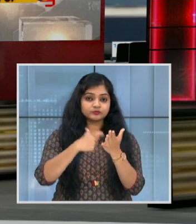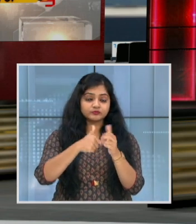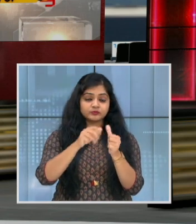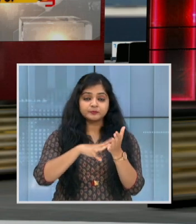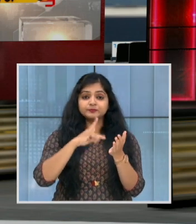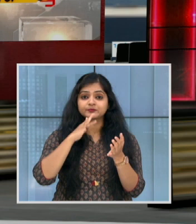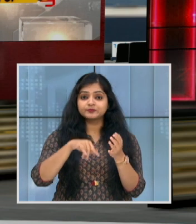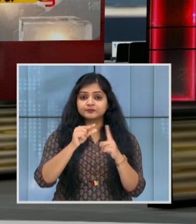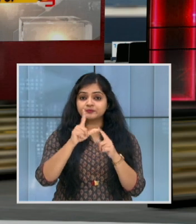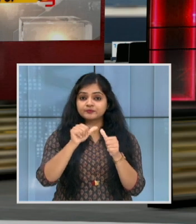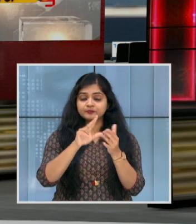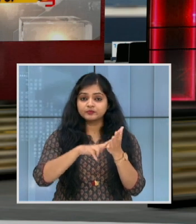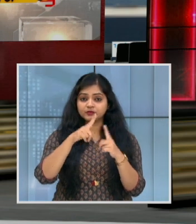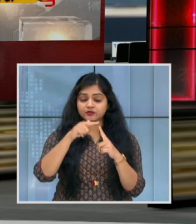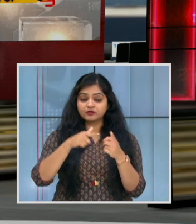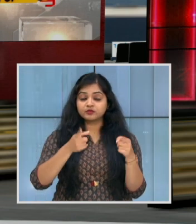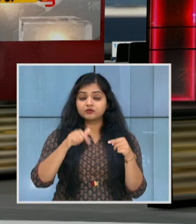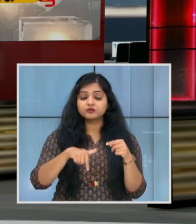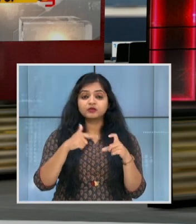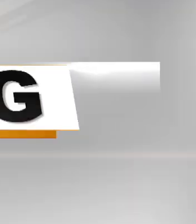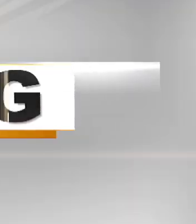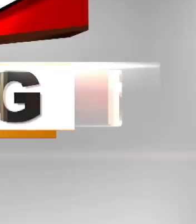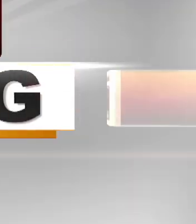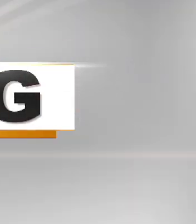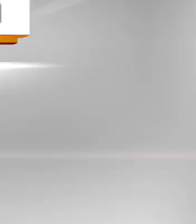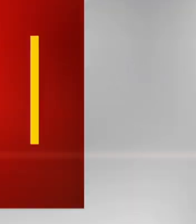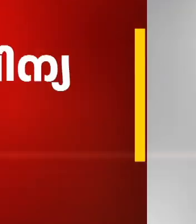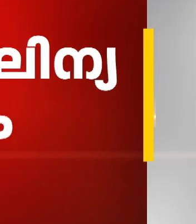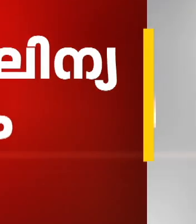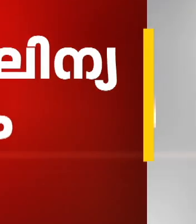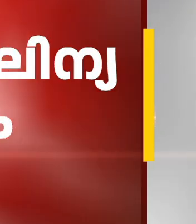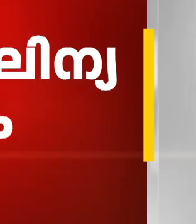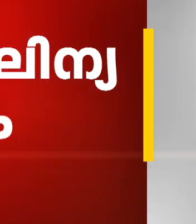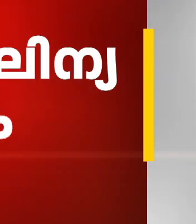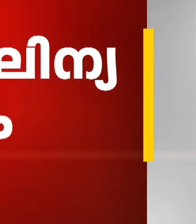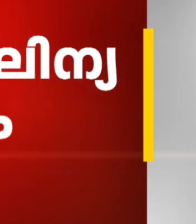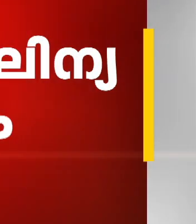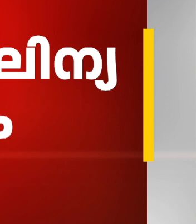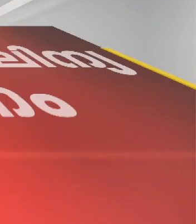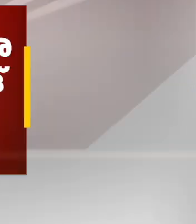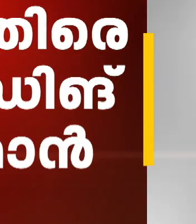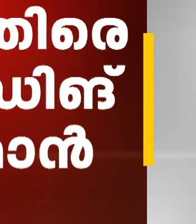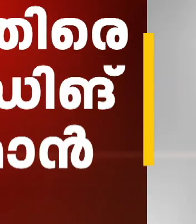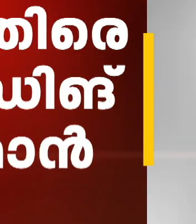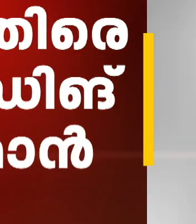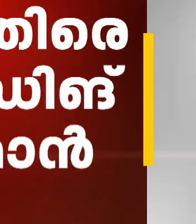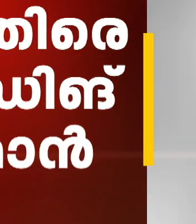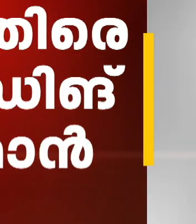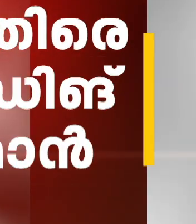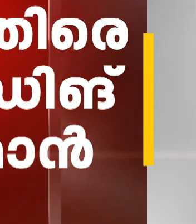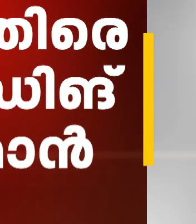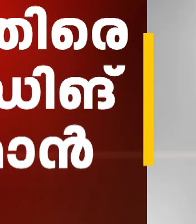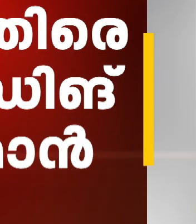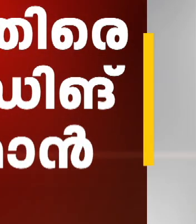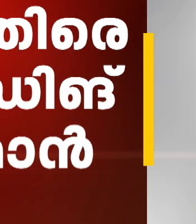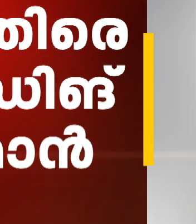ഇങ്ങനെയൊരു നിലപാട് ഇതാദ്യമായാണ് കൊച്ചി കോർപ്പറേഷനിൽ വരുന്നത്. പക്ഷം മാറുന്നു, മറുപക്ഷത്തേക്ക് ചാടുന്നു ആരോഗ്യ സ്റ്റാൻഡിംഗ് കമ്മിറ്റി ചെയർമാൻ. എന്താണ് വിവരങ്ങൾ?